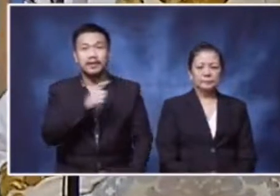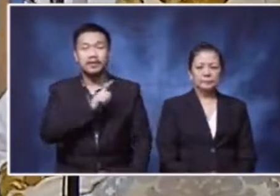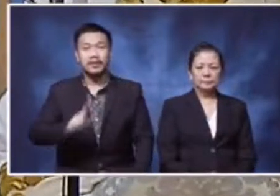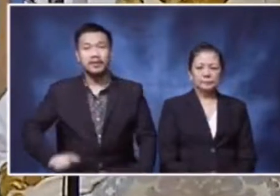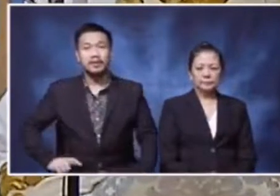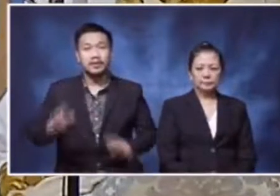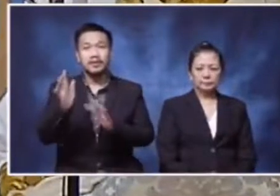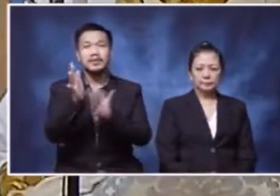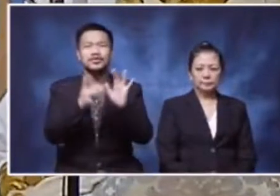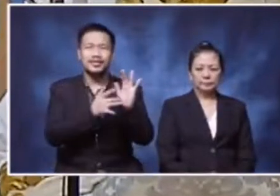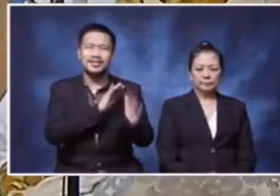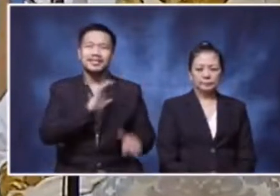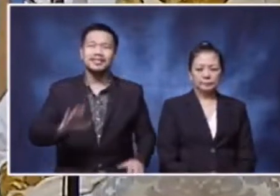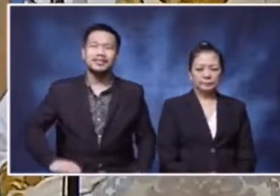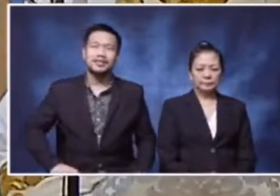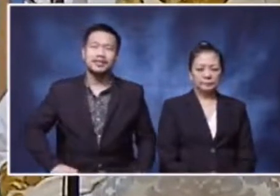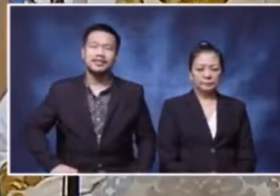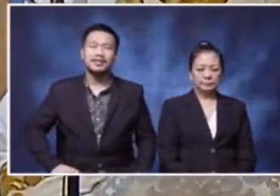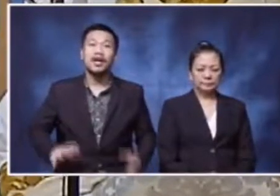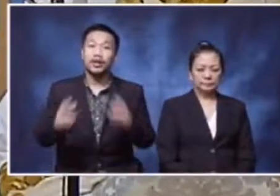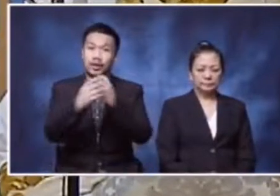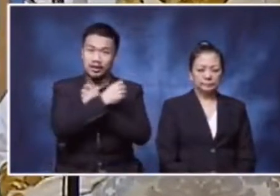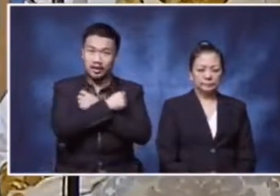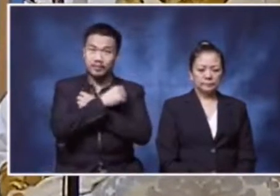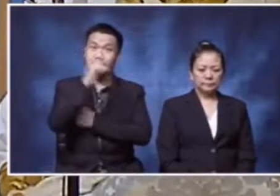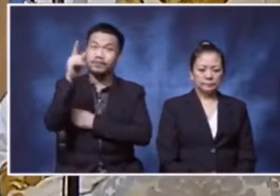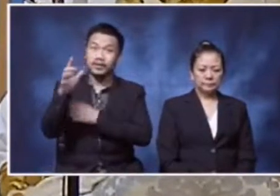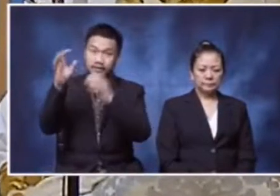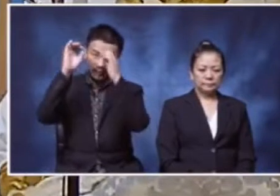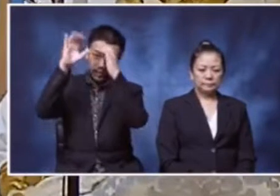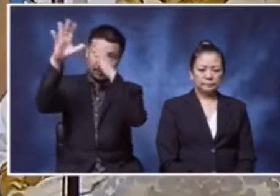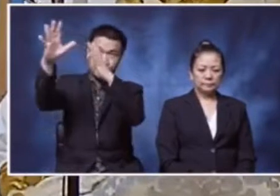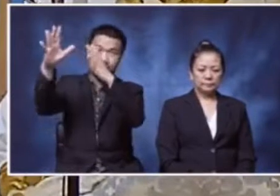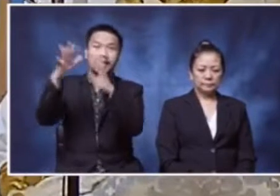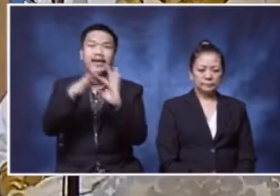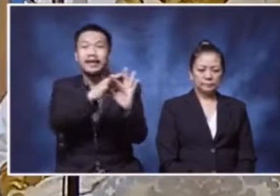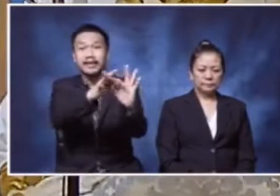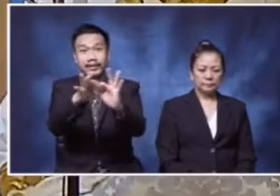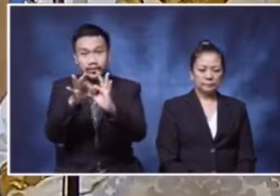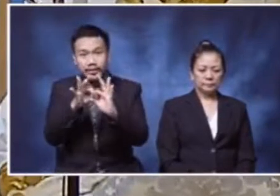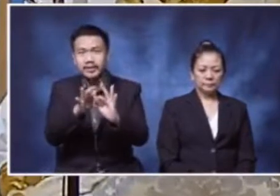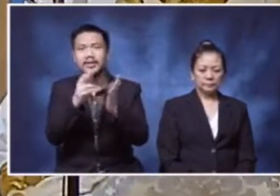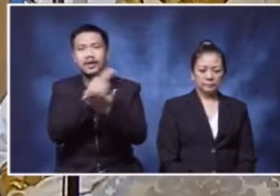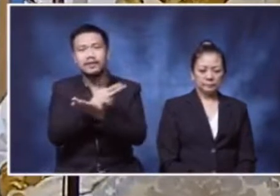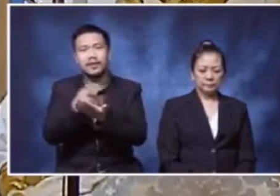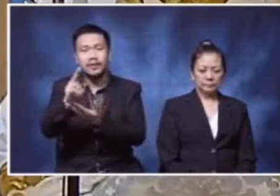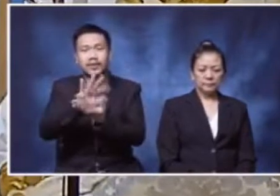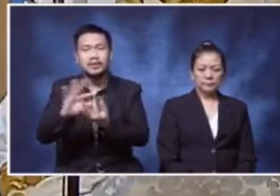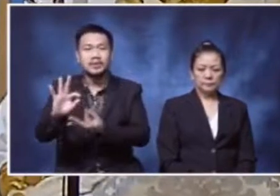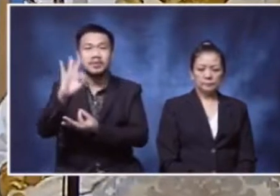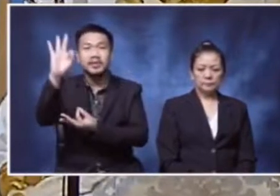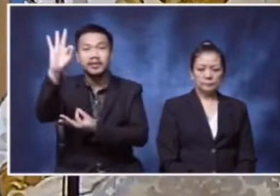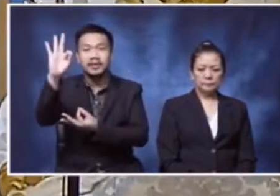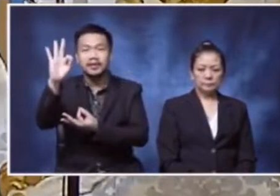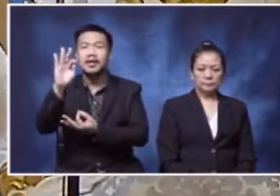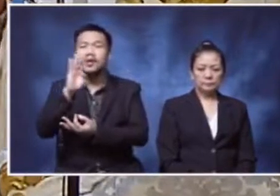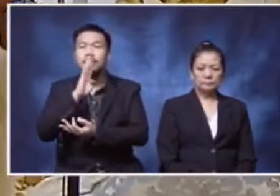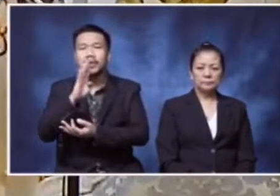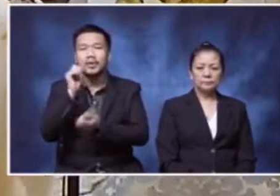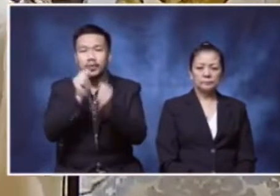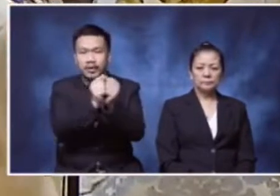Panginoong Hesukristo, ang pag-ibig ng Diyos Ama, at ang pakikipagkaisa ng Espiritu Santo